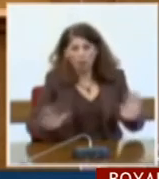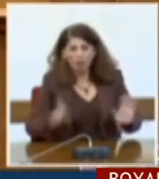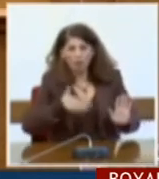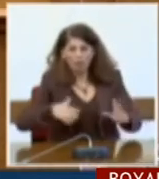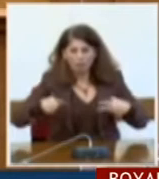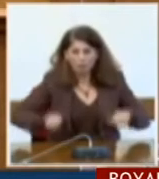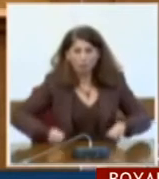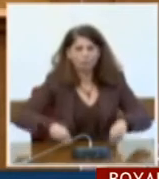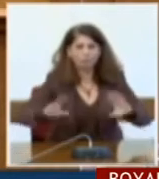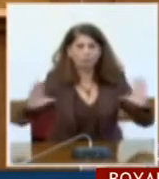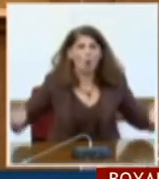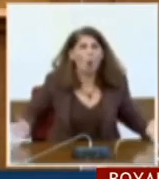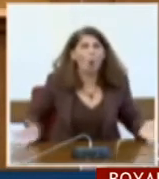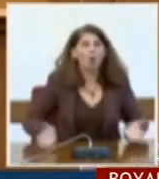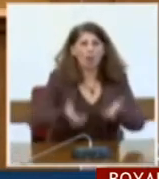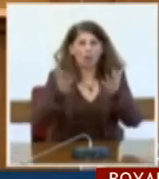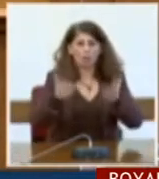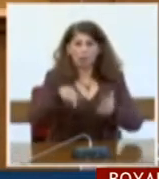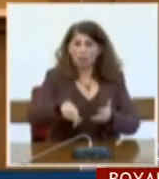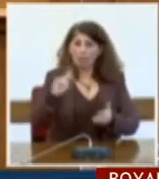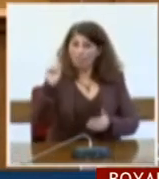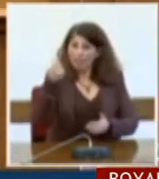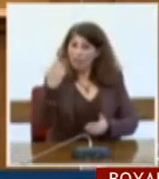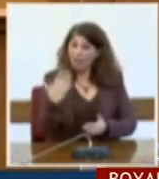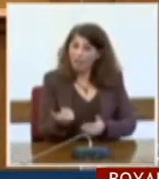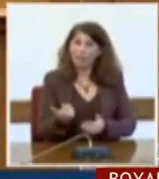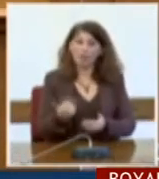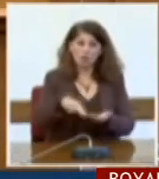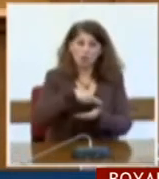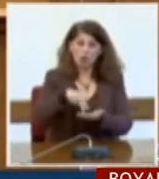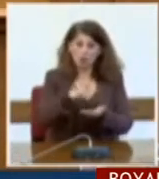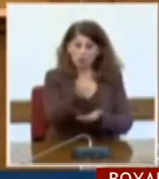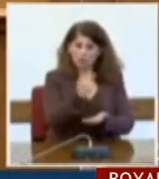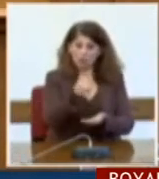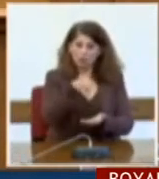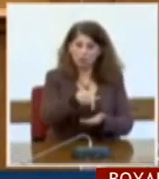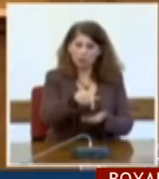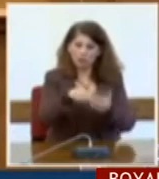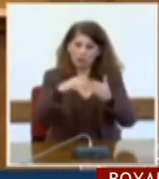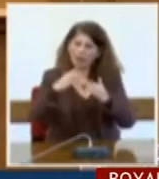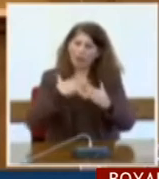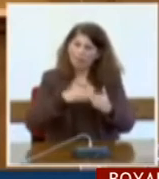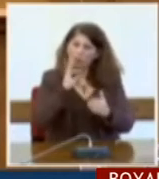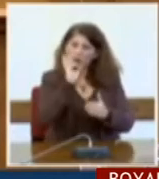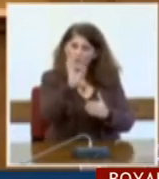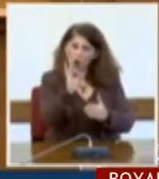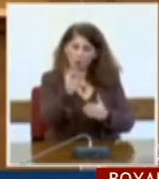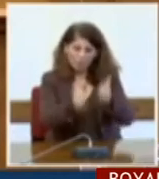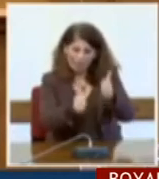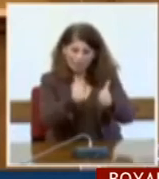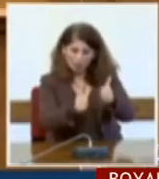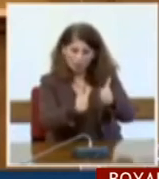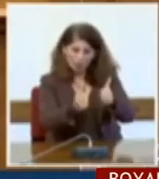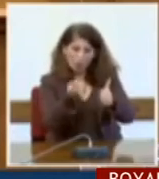Και η ΔΕΗ από εκεί που είχε ρόλο κοινωνικό, να κρατάει χαμηλά τις τιμές στον ανταγωνισμό και